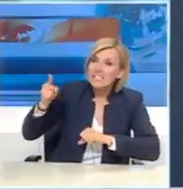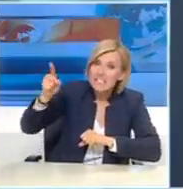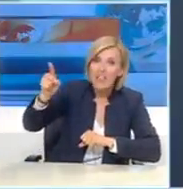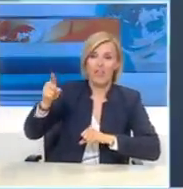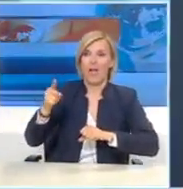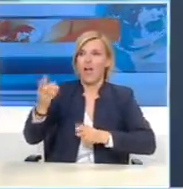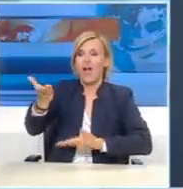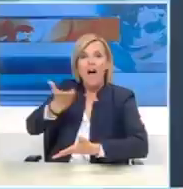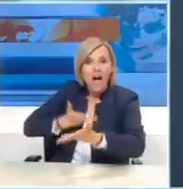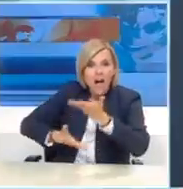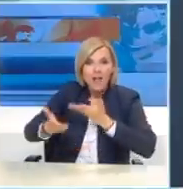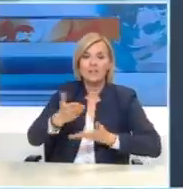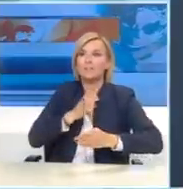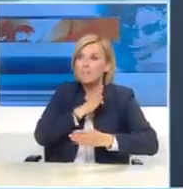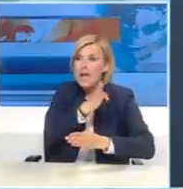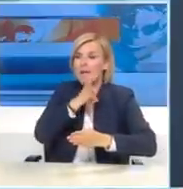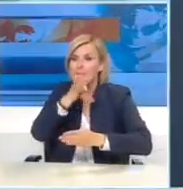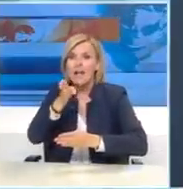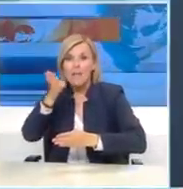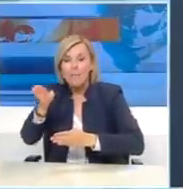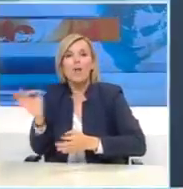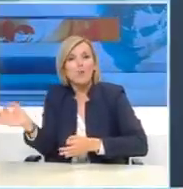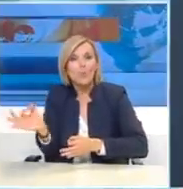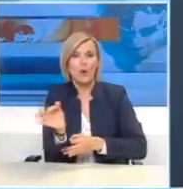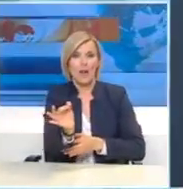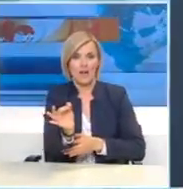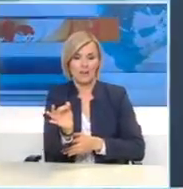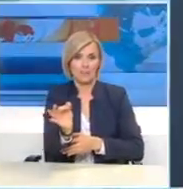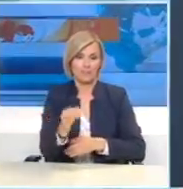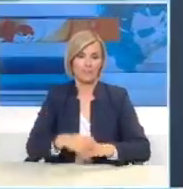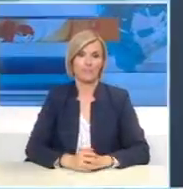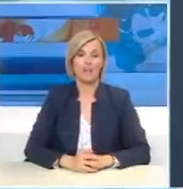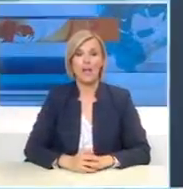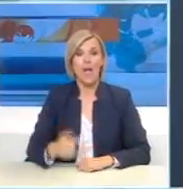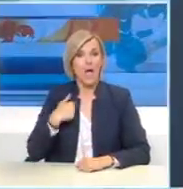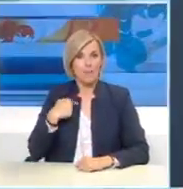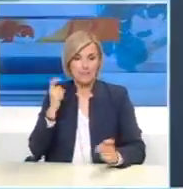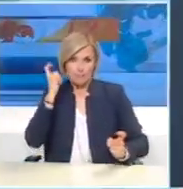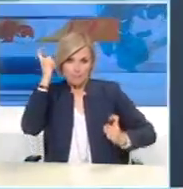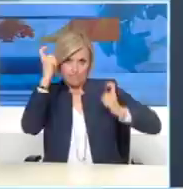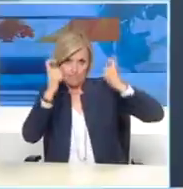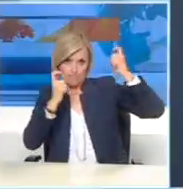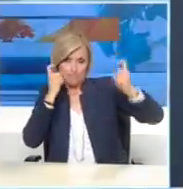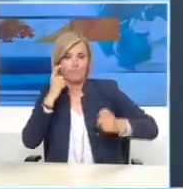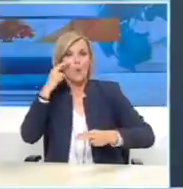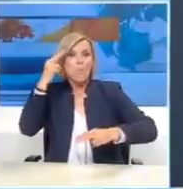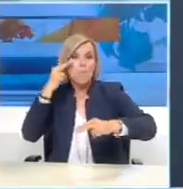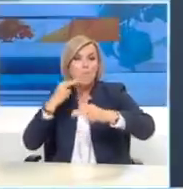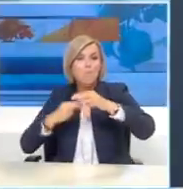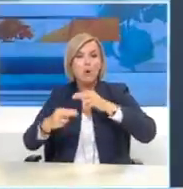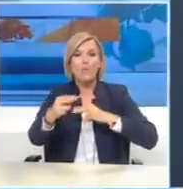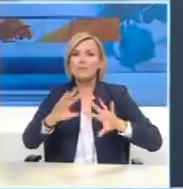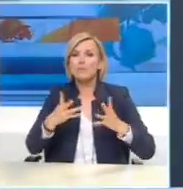άκρη. Επίσης, αυτή η καταγραφή της πορείας ενός ιού μπορεί να μας βοηθήσει να δημιουργήσουμε προβλέψεις για τη διασπορά